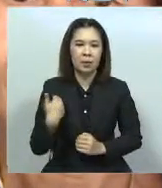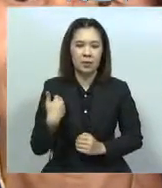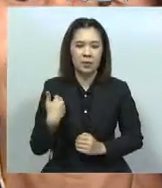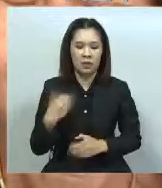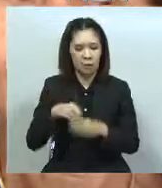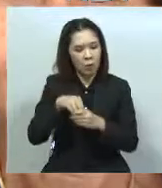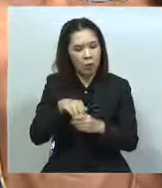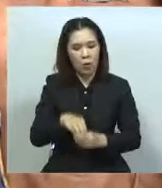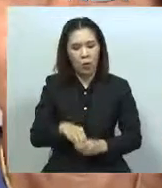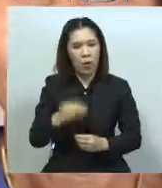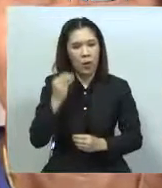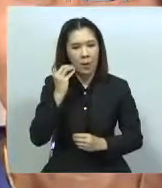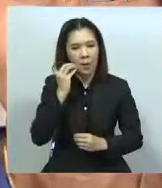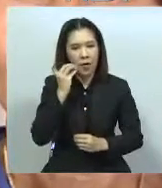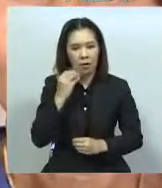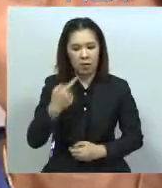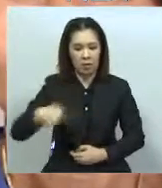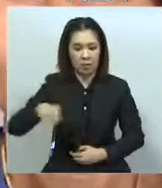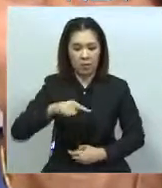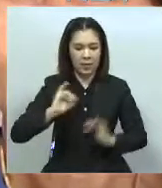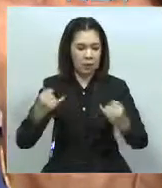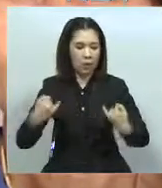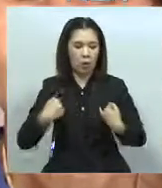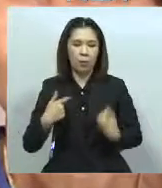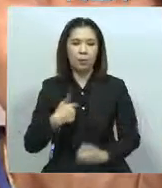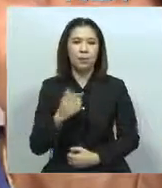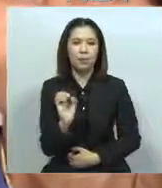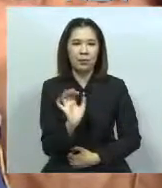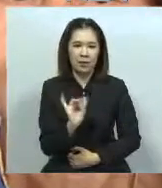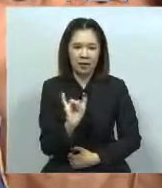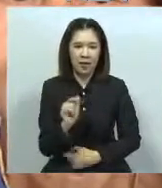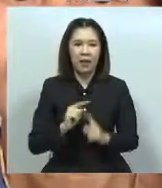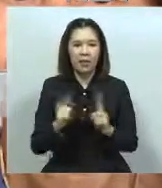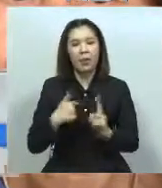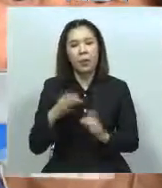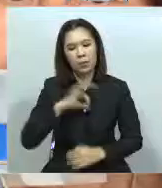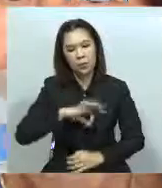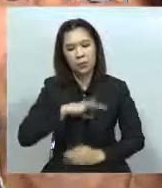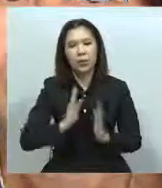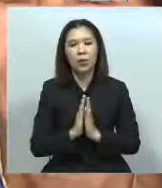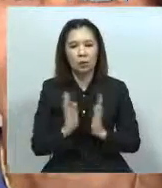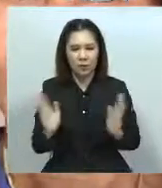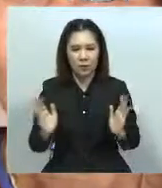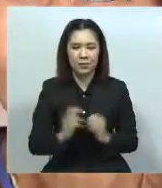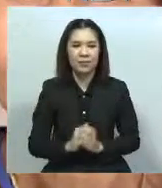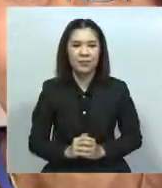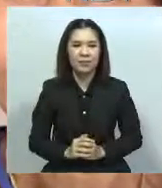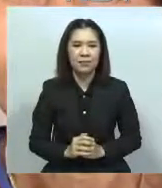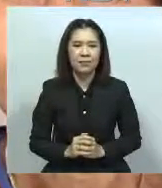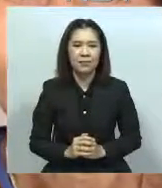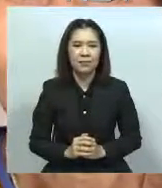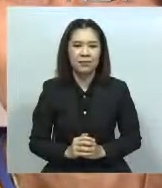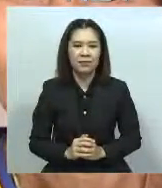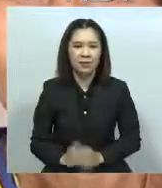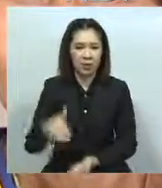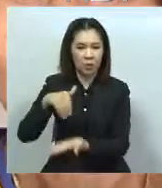ได้อยู่ทุกคนที่อยู่นี่ไม่มีที่ดินเป็นของตัวเองก็ขอบคุณมากๆกับนิติคมก็ศูนย์ดำ